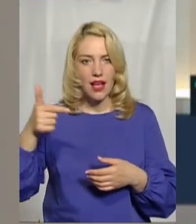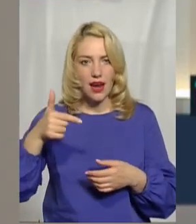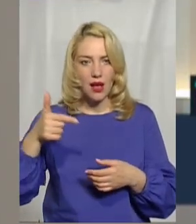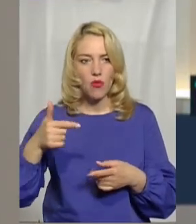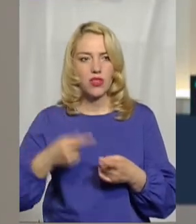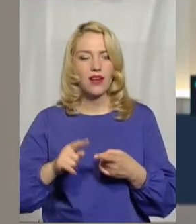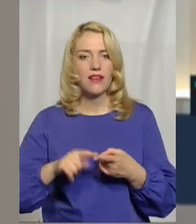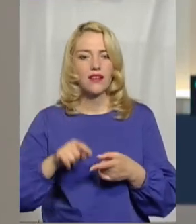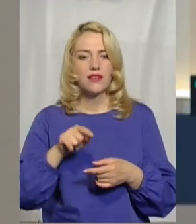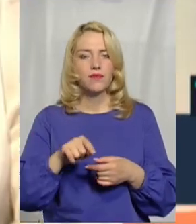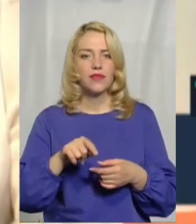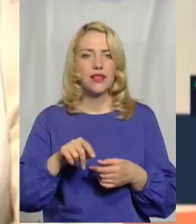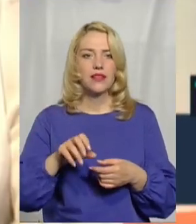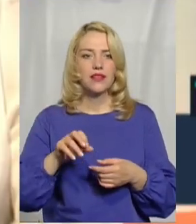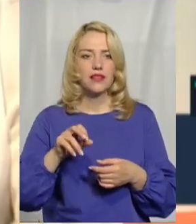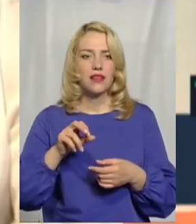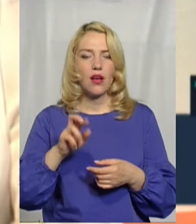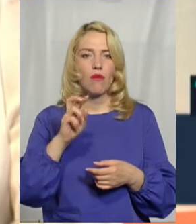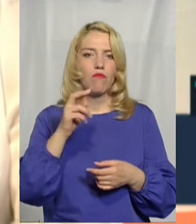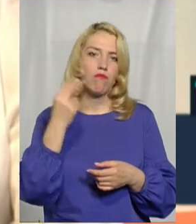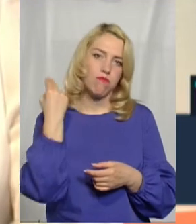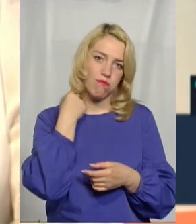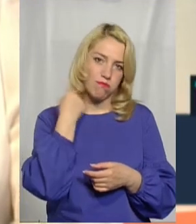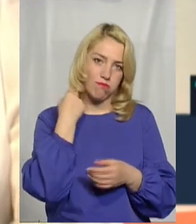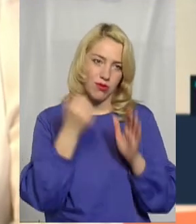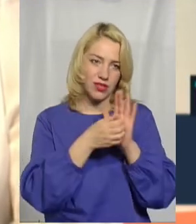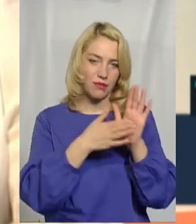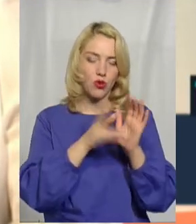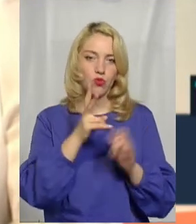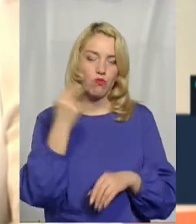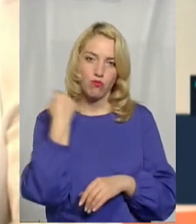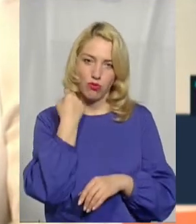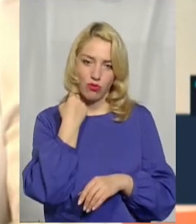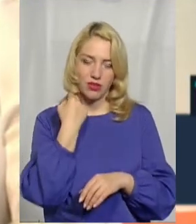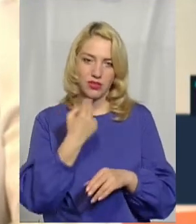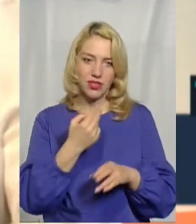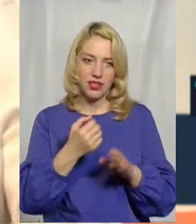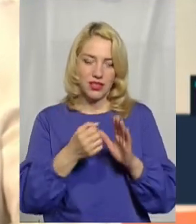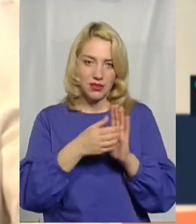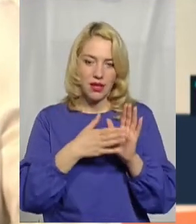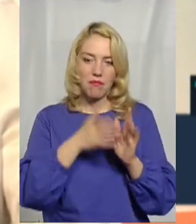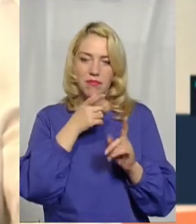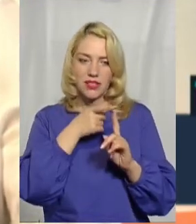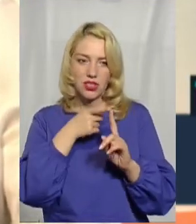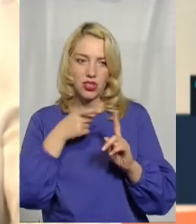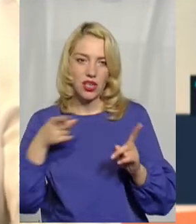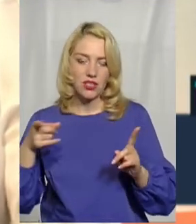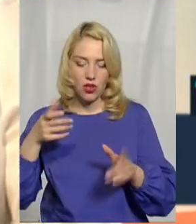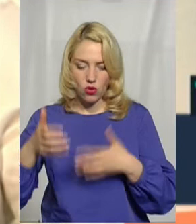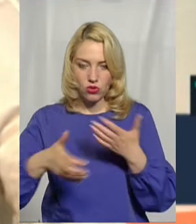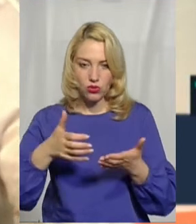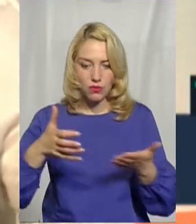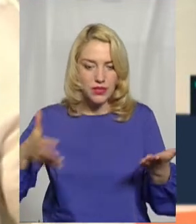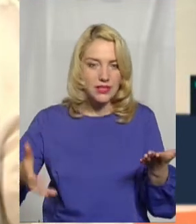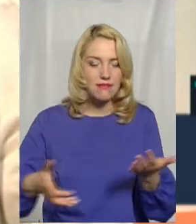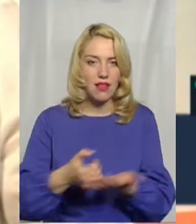грамота, і на ній йде борговий запис. Тобто одна людина комусь заборгувала, і це під час розкопок було віднайдено і